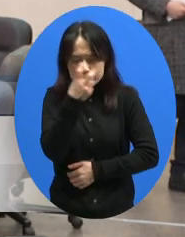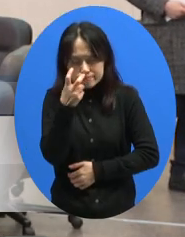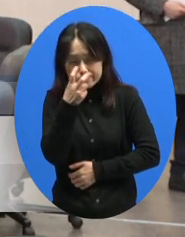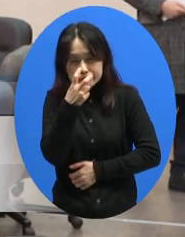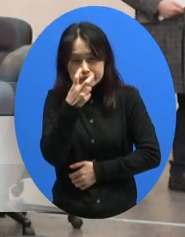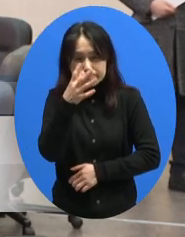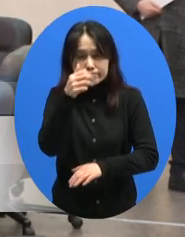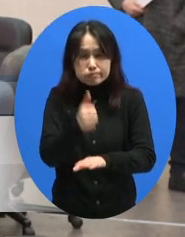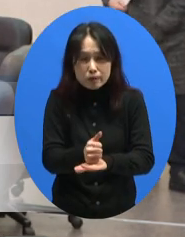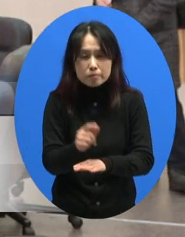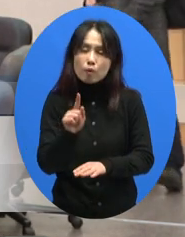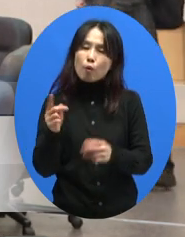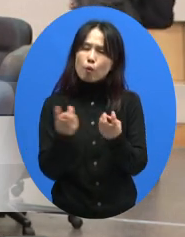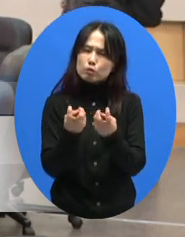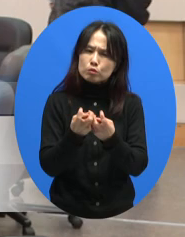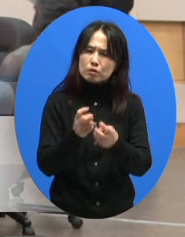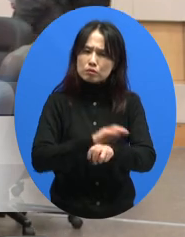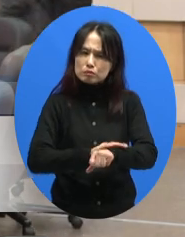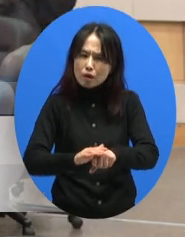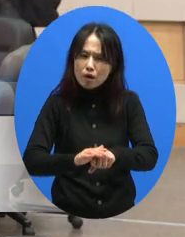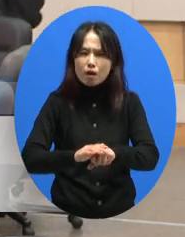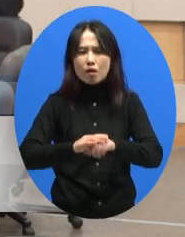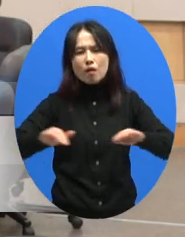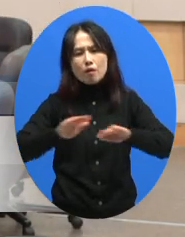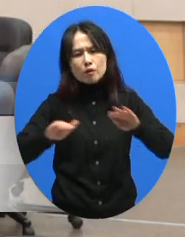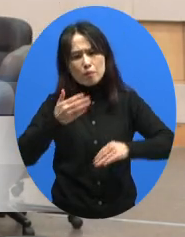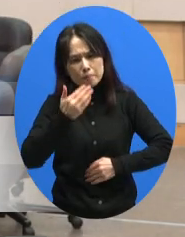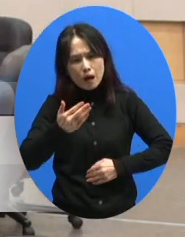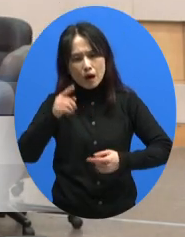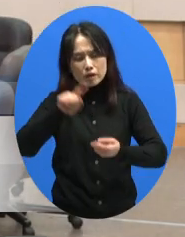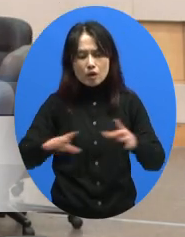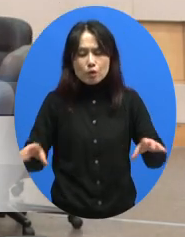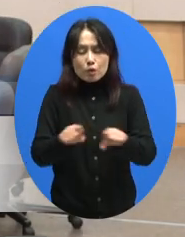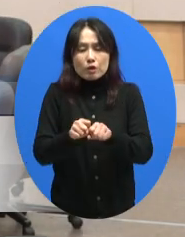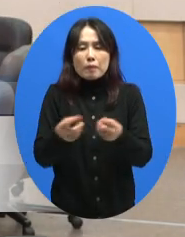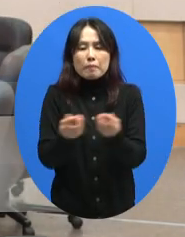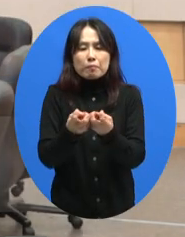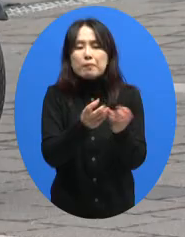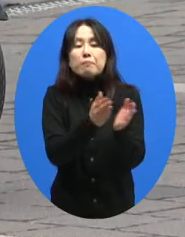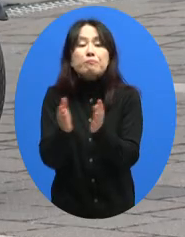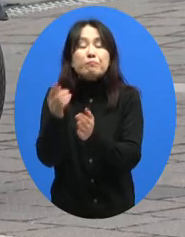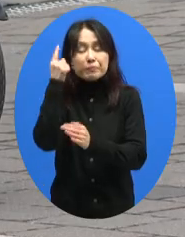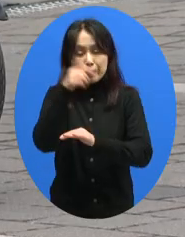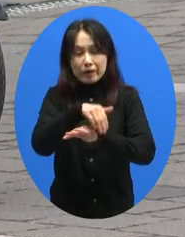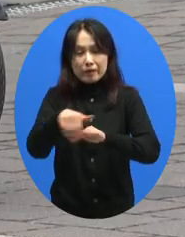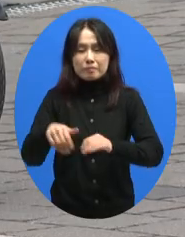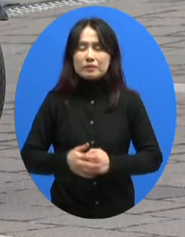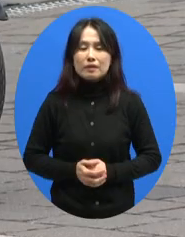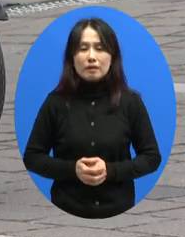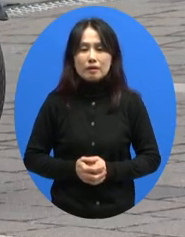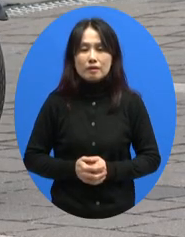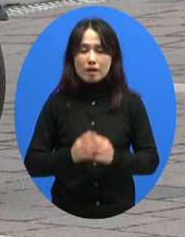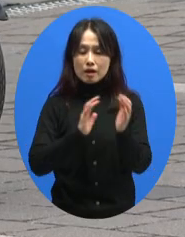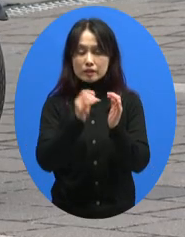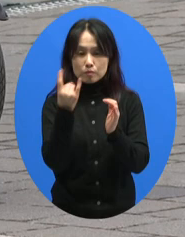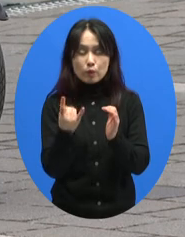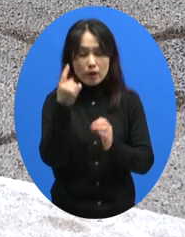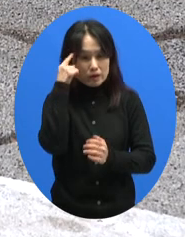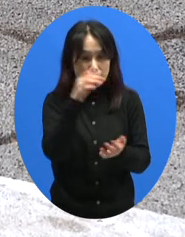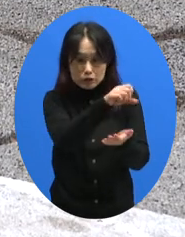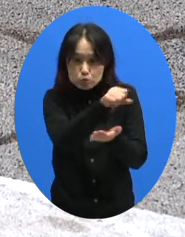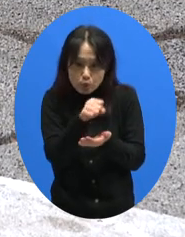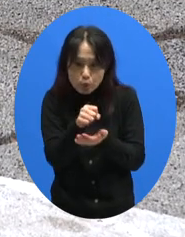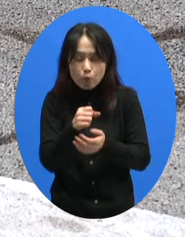그런 문제들을 어떻게 하면 제대로 좀 해결할 수 있을지에 대한 종합적인 대책을 마련할 계획입니다. 도는 간담회에서 나온 의견을